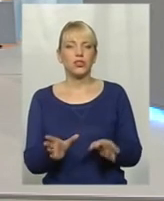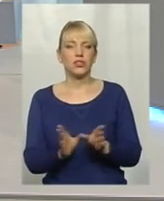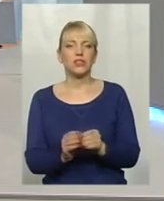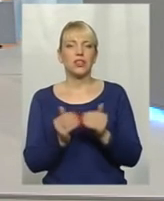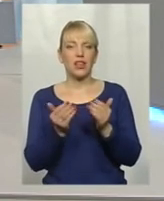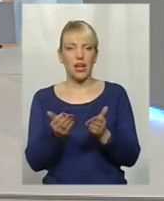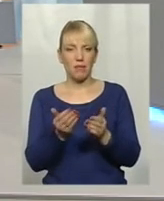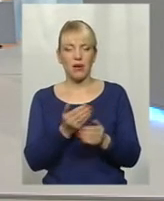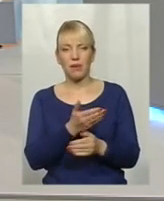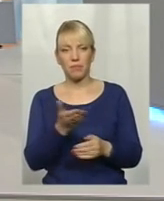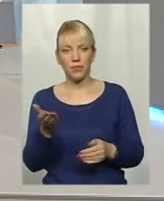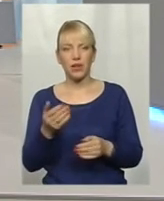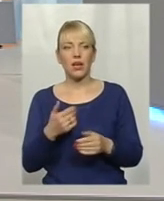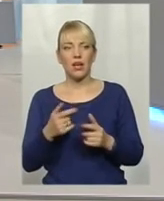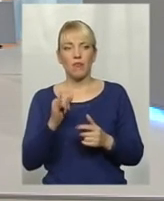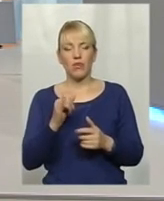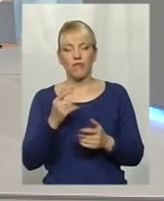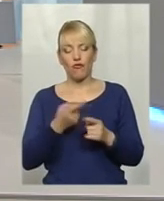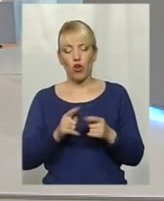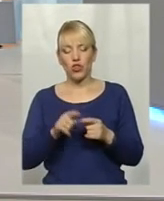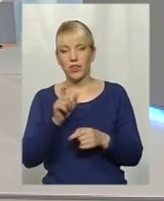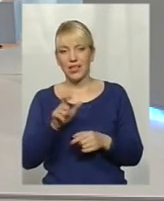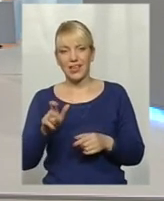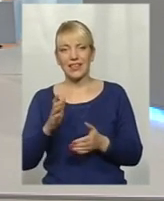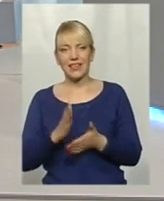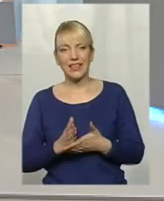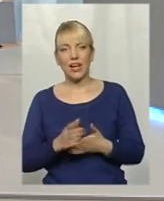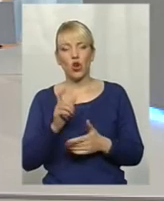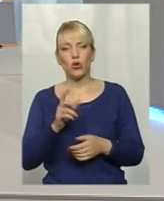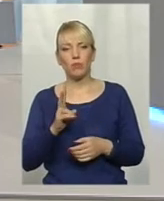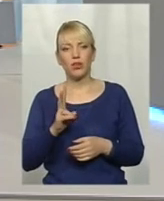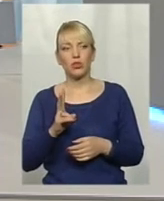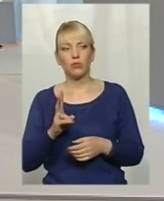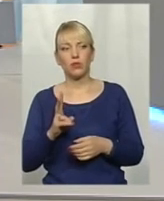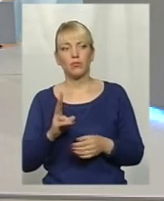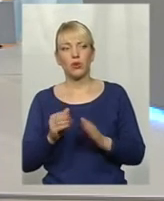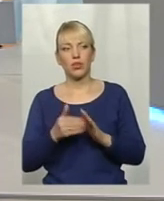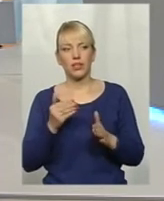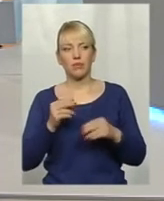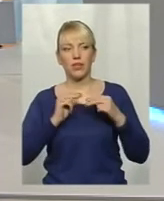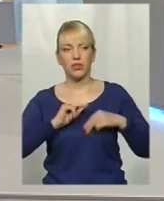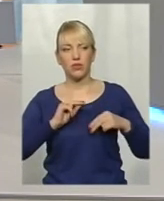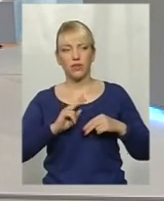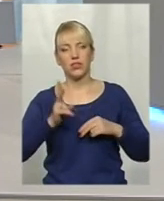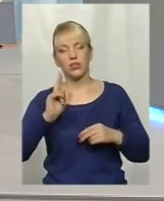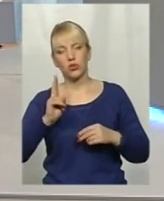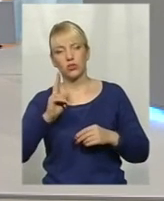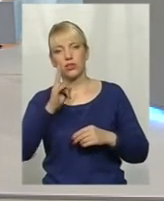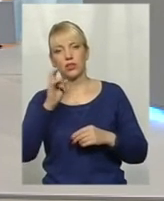людьми, хто відповідно до законодавства і свого покликання, якщо вони пішли працювати, хтось